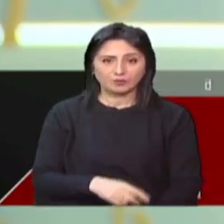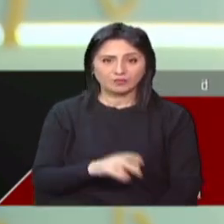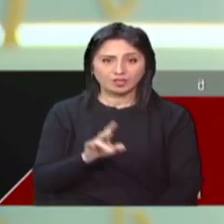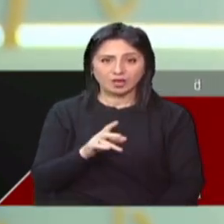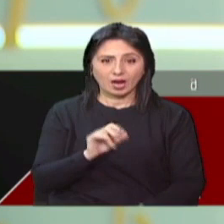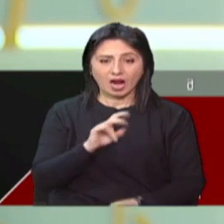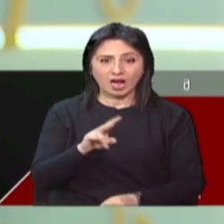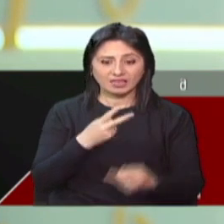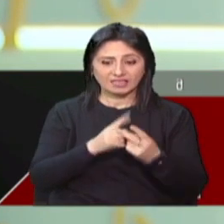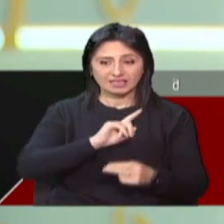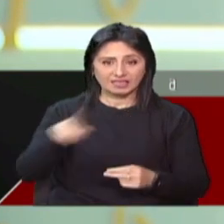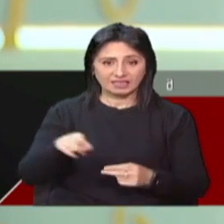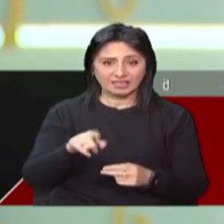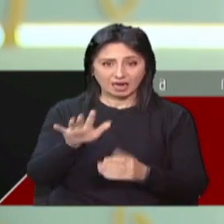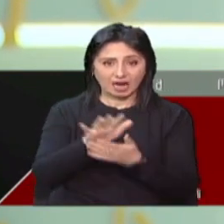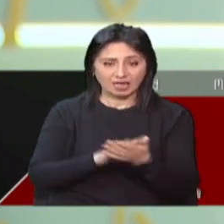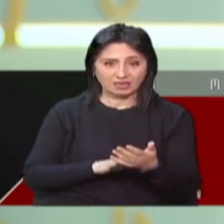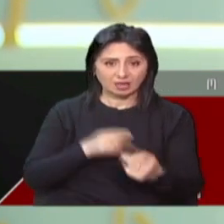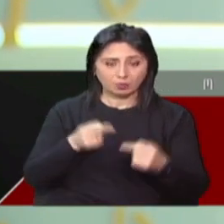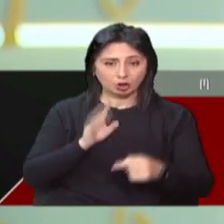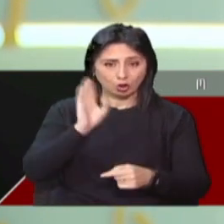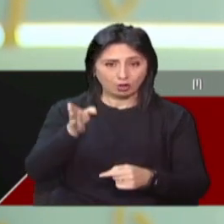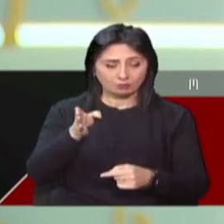უნდა გადავიდეს ციხეში და იქიდან გააგრძელოს ბრძოლა